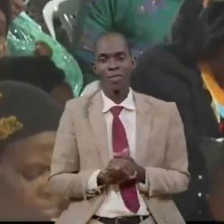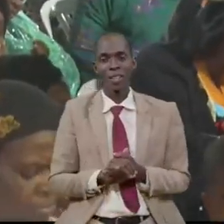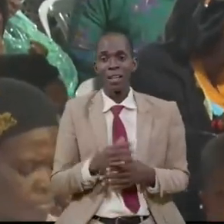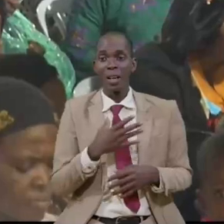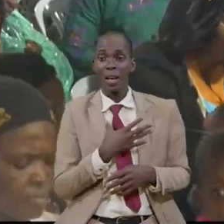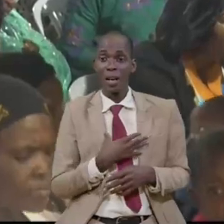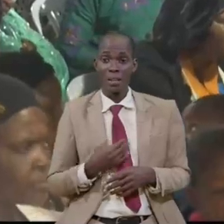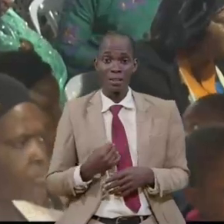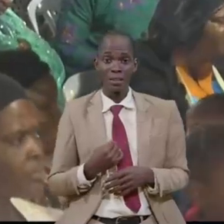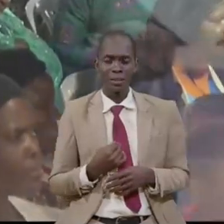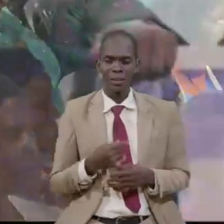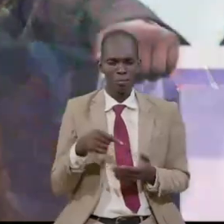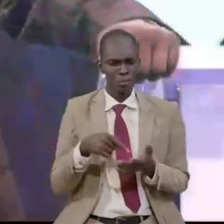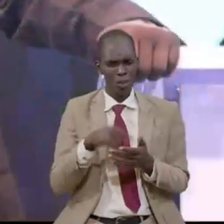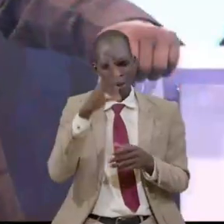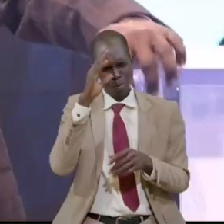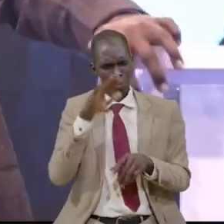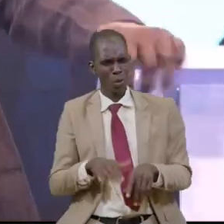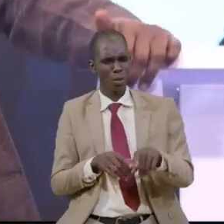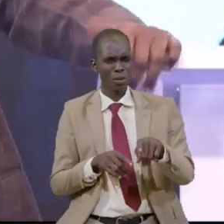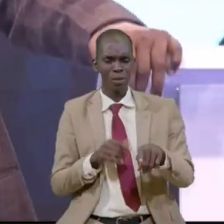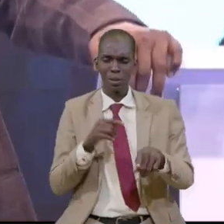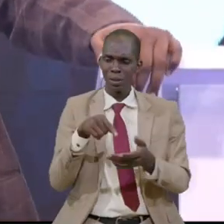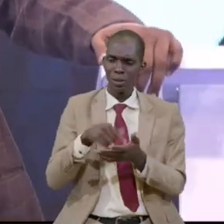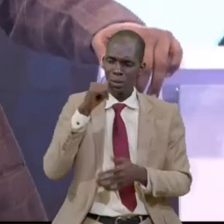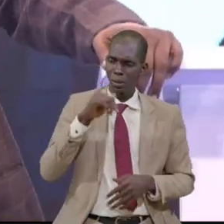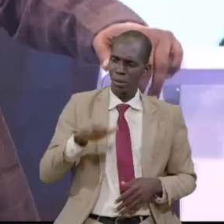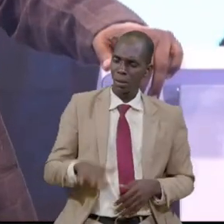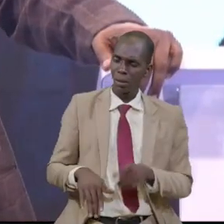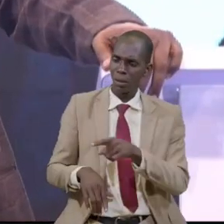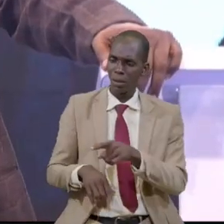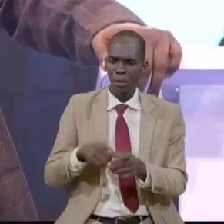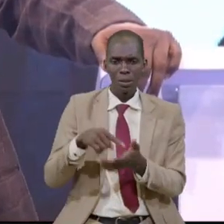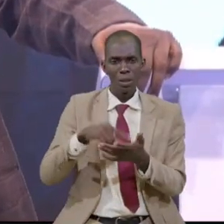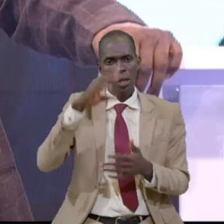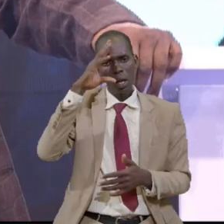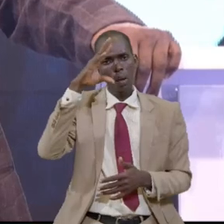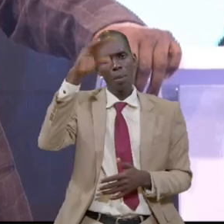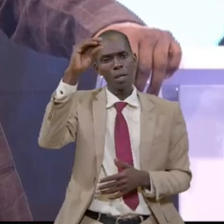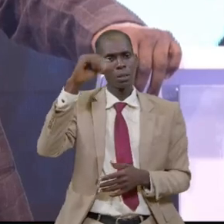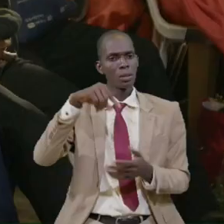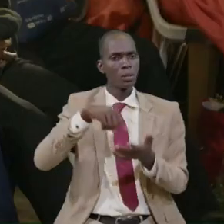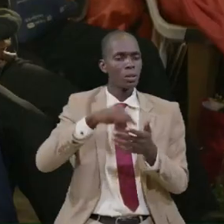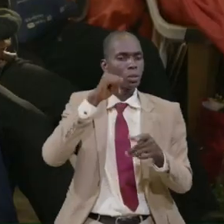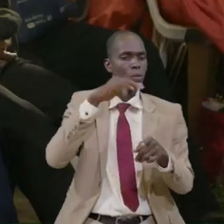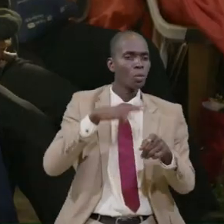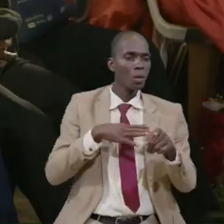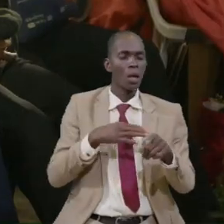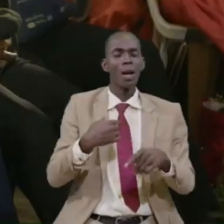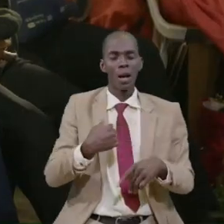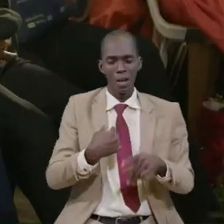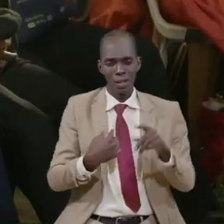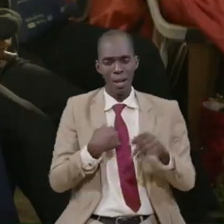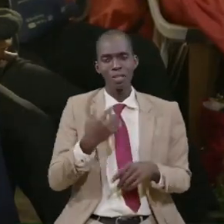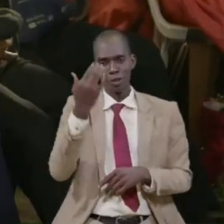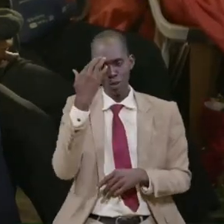Et ce garçon, cette fille, cet homme, cette femme, je connais